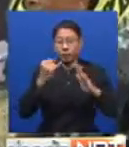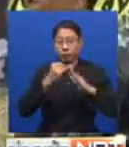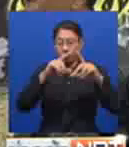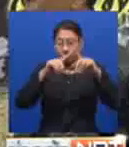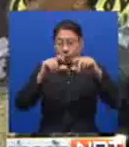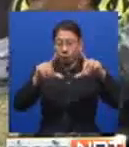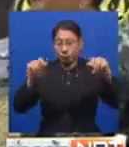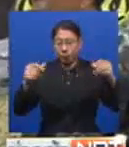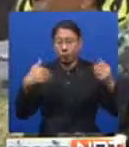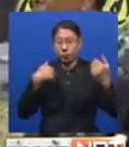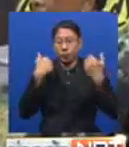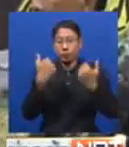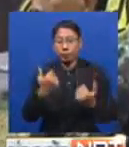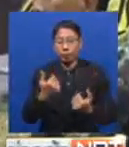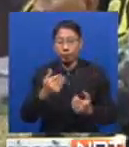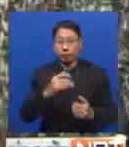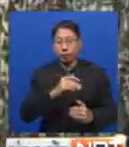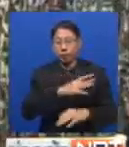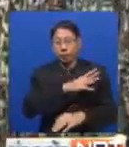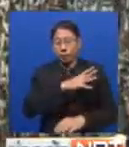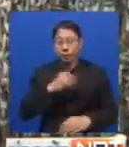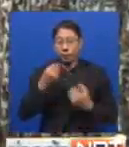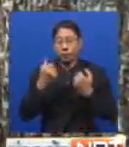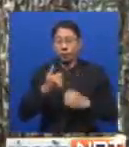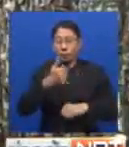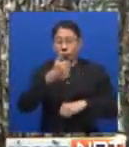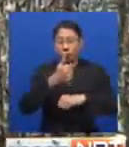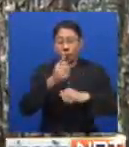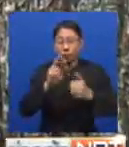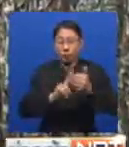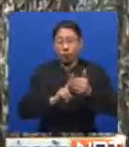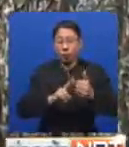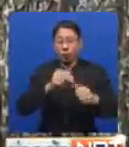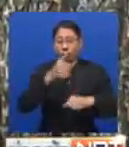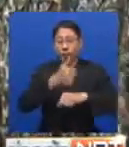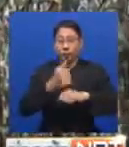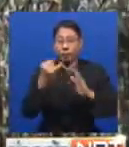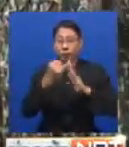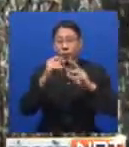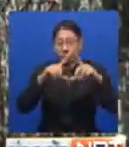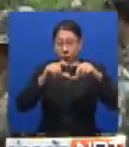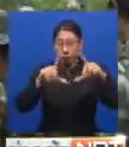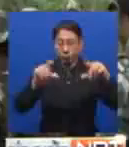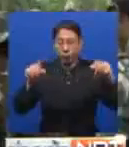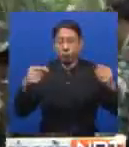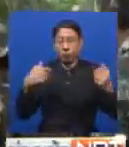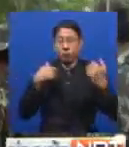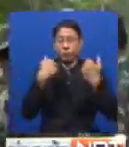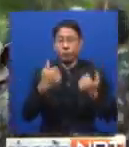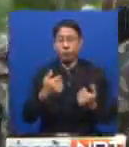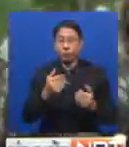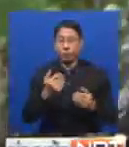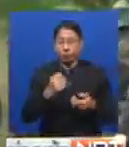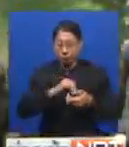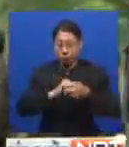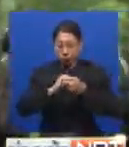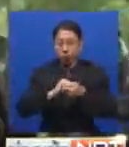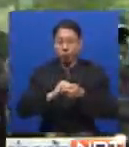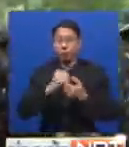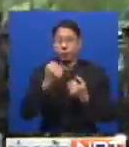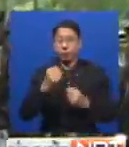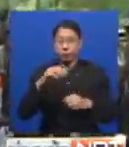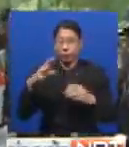บูรณ์พร้อมด้วยนายคณีทิพย์บุญยเกตรองผู้ราชการจังหวัดเพชรบูรณ์ที่เข้าร่วมปฏิบัติ